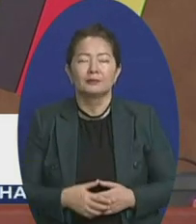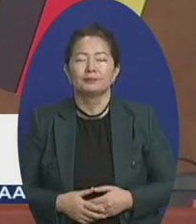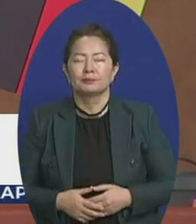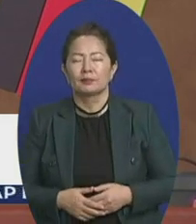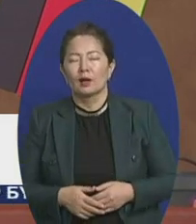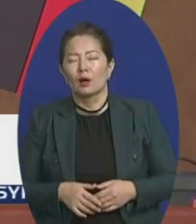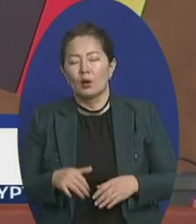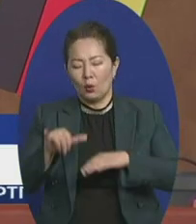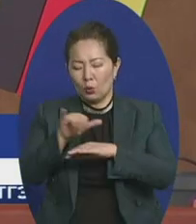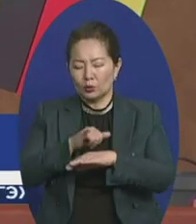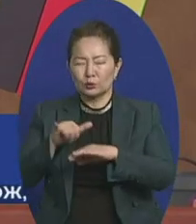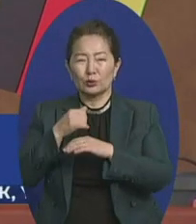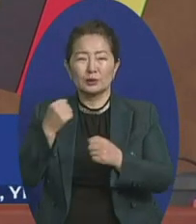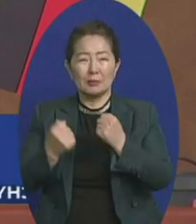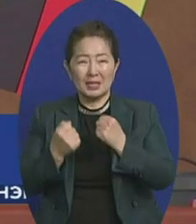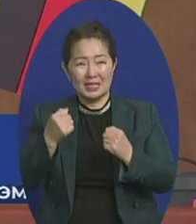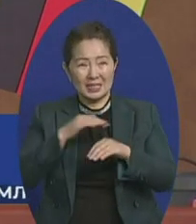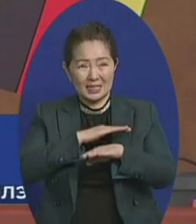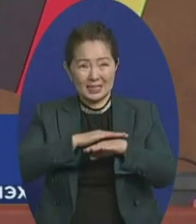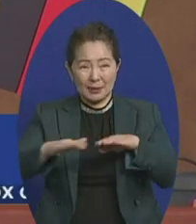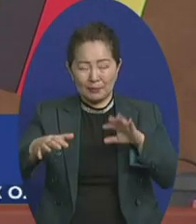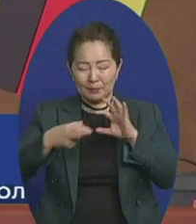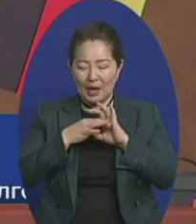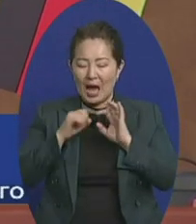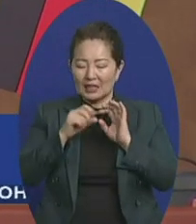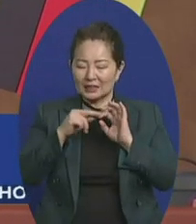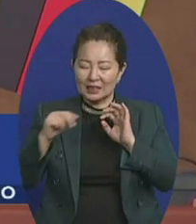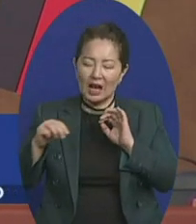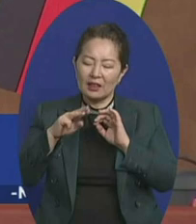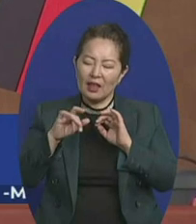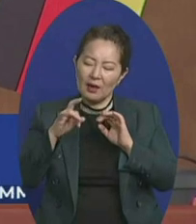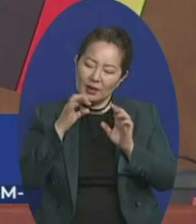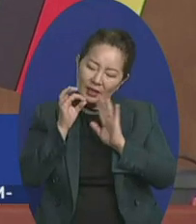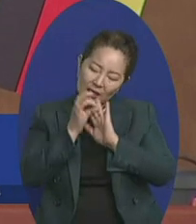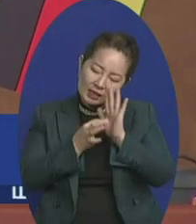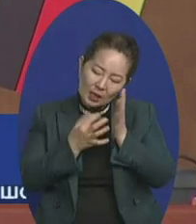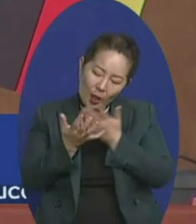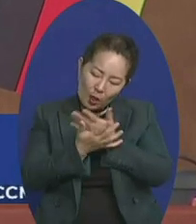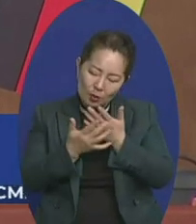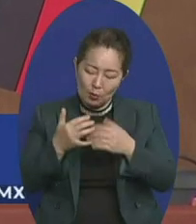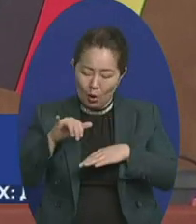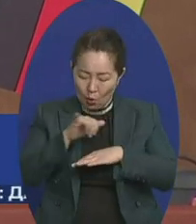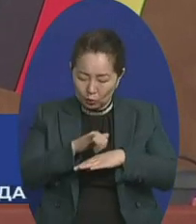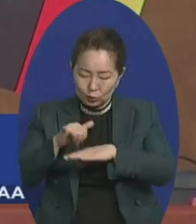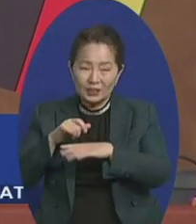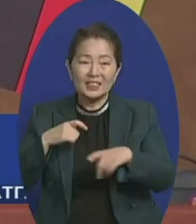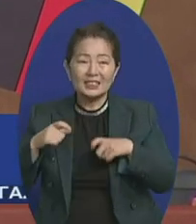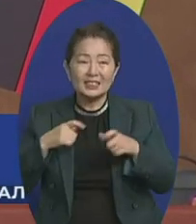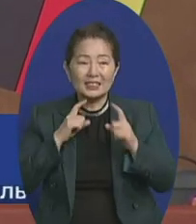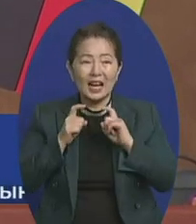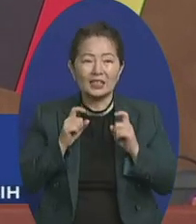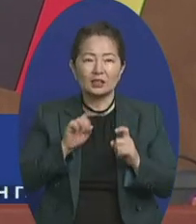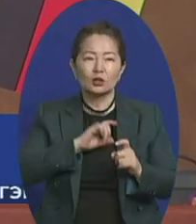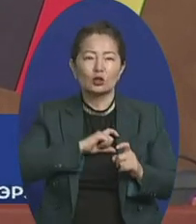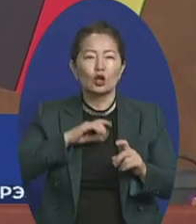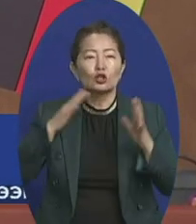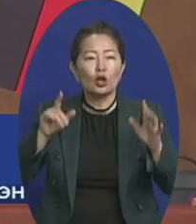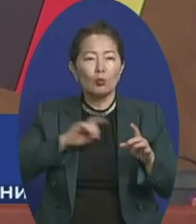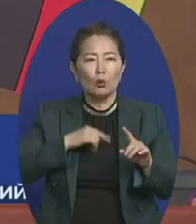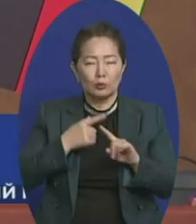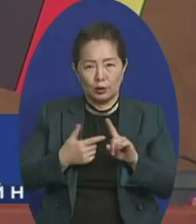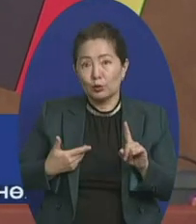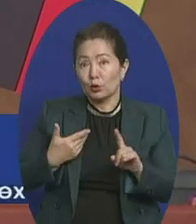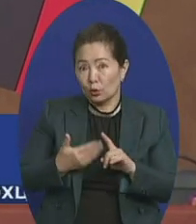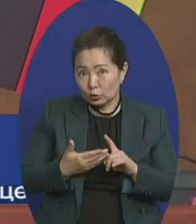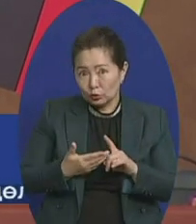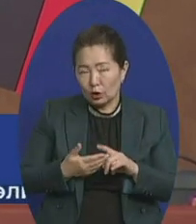Хоёр улс автозамаар ачаа болон зорчигч тээврийн хилэлцээ хийсэн Хоёр орны эдийн засгийн харилцаанд том хувь нэмэр оруулж байна. Нөгөө